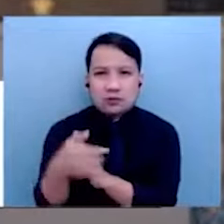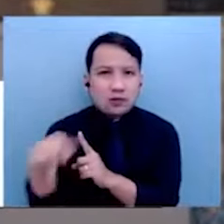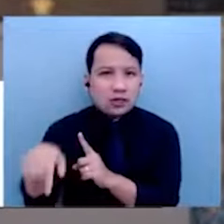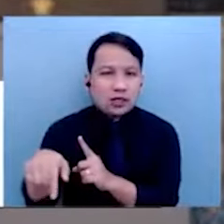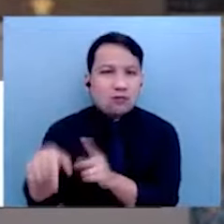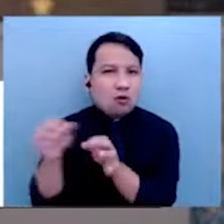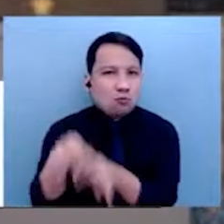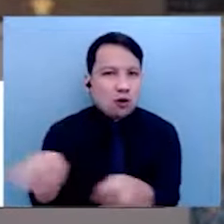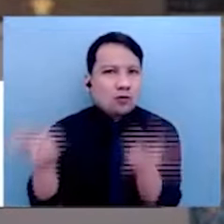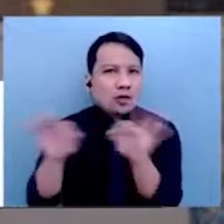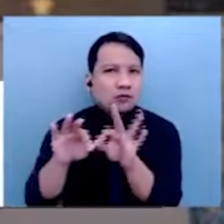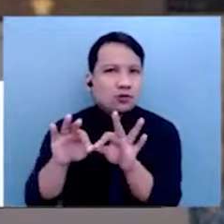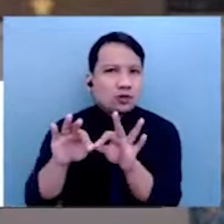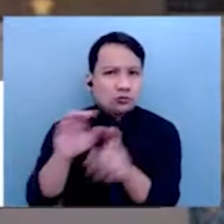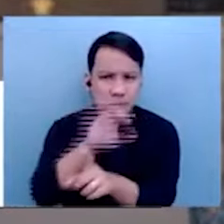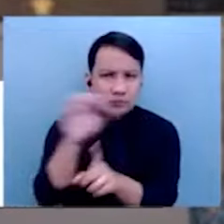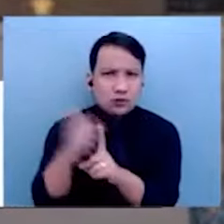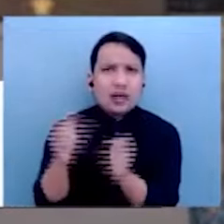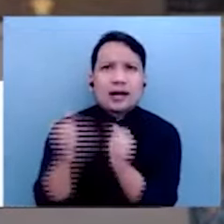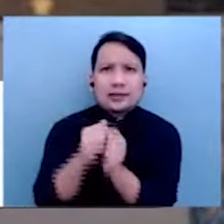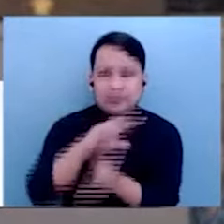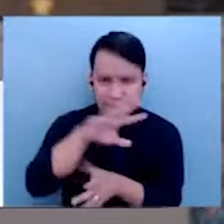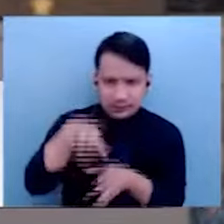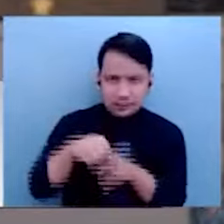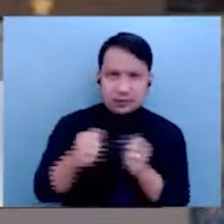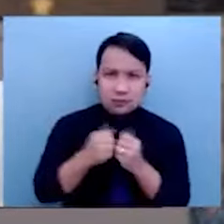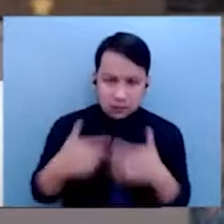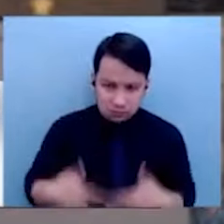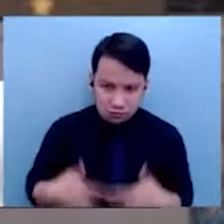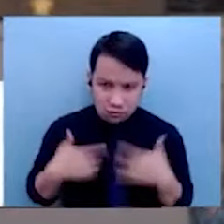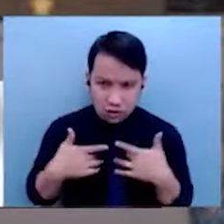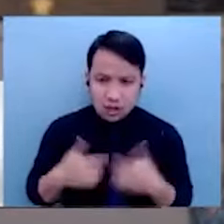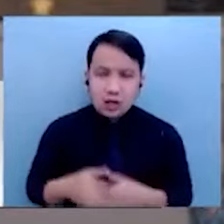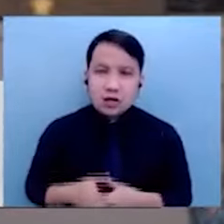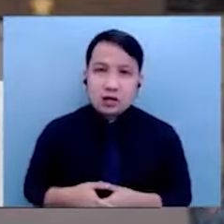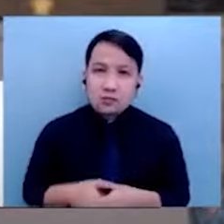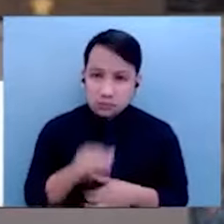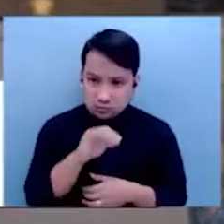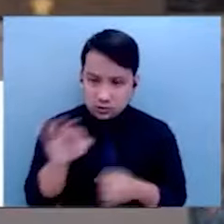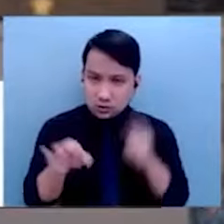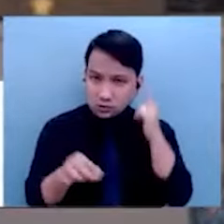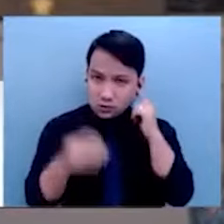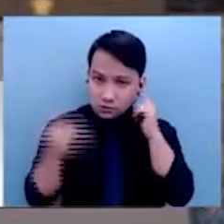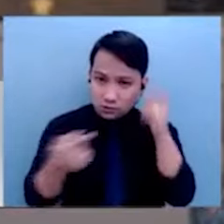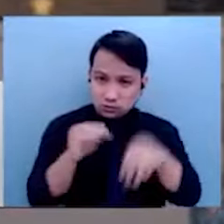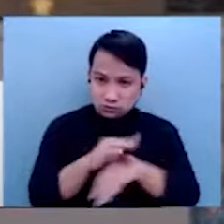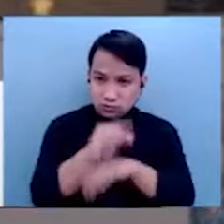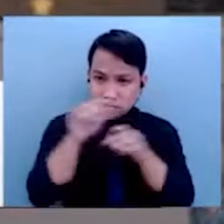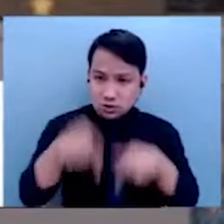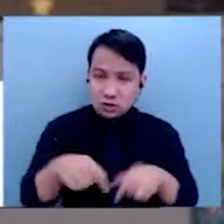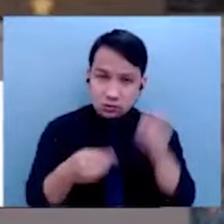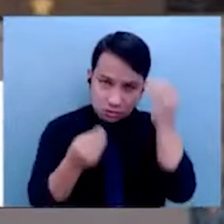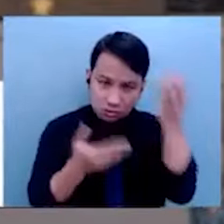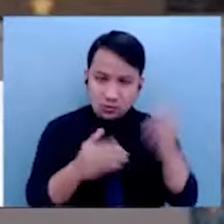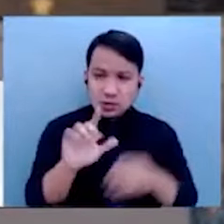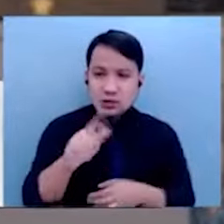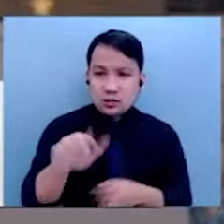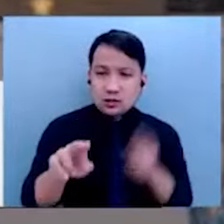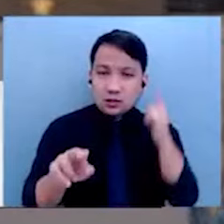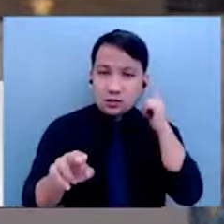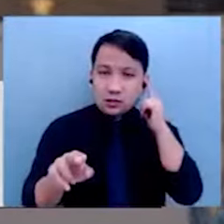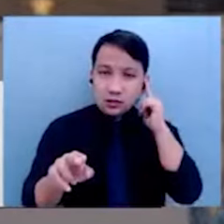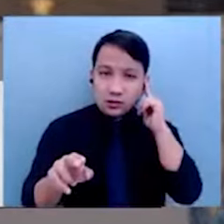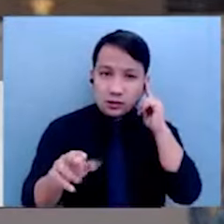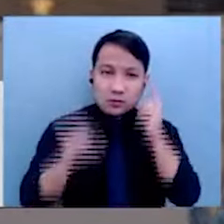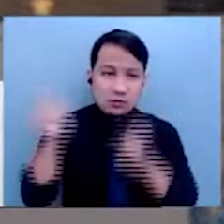kalikasan, bahagi po ng ating buhay. At magkaroon po tayo ng consultation sa ating lokal para po sila